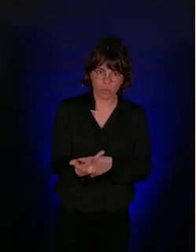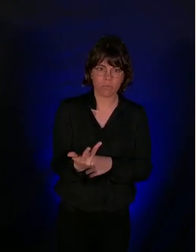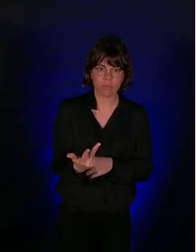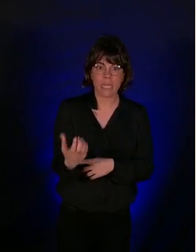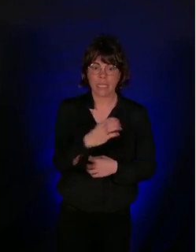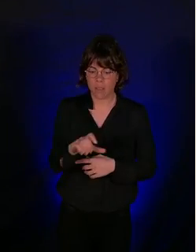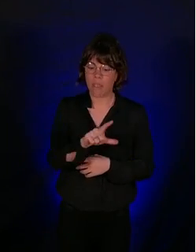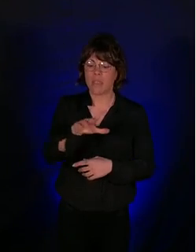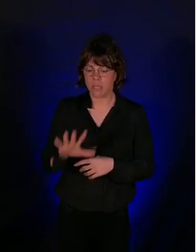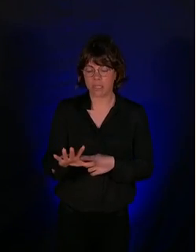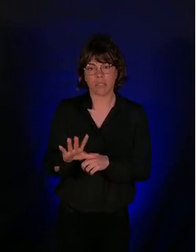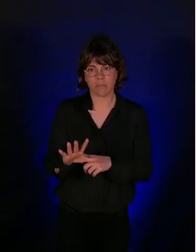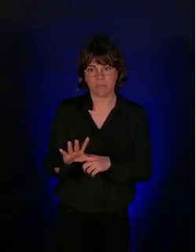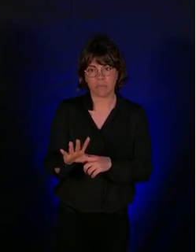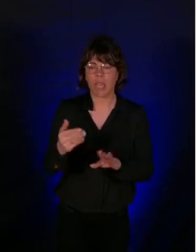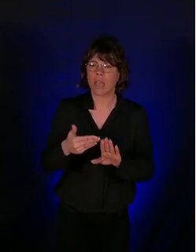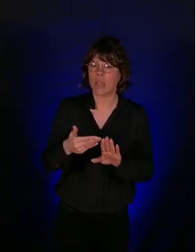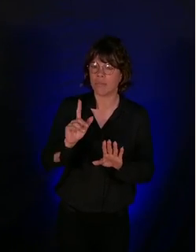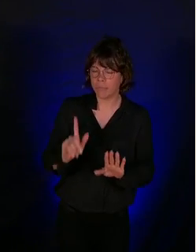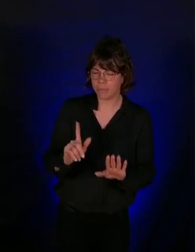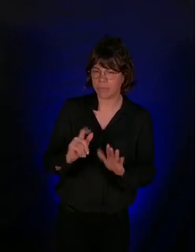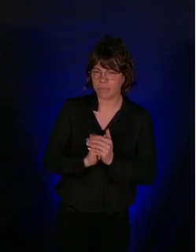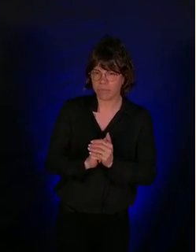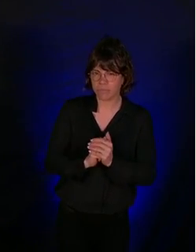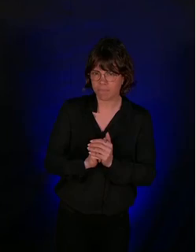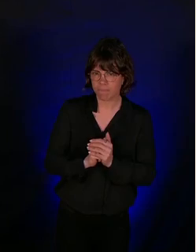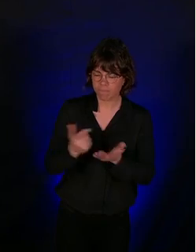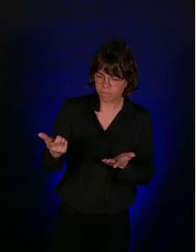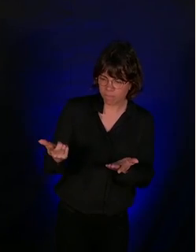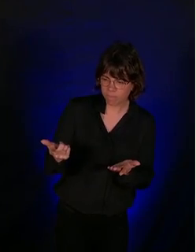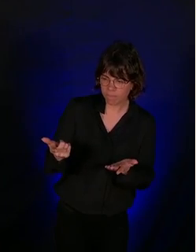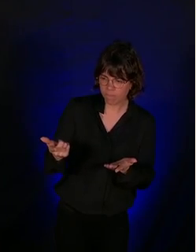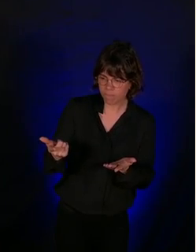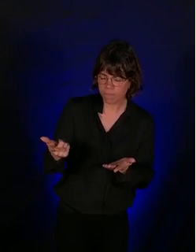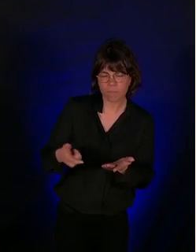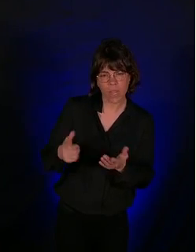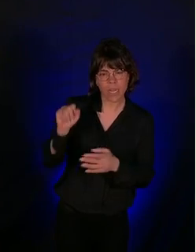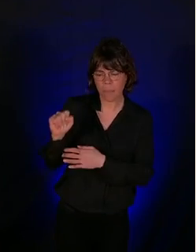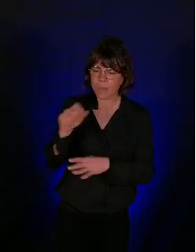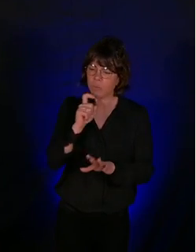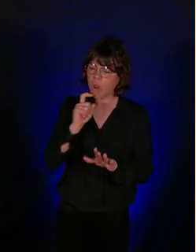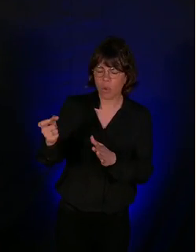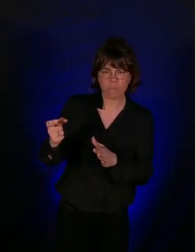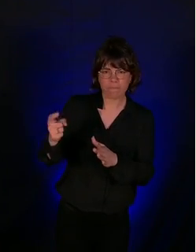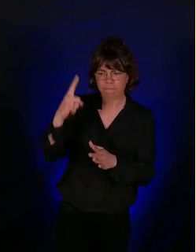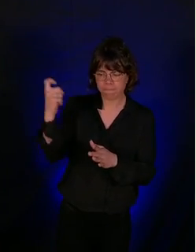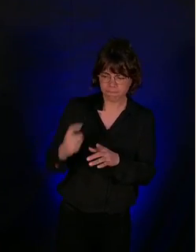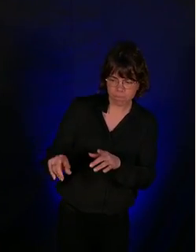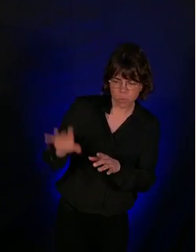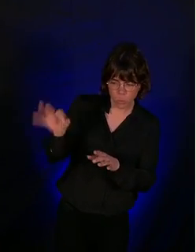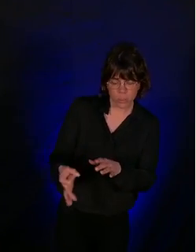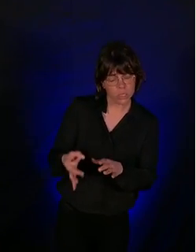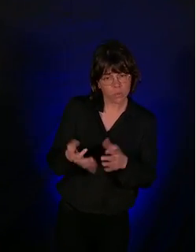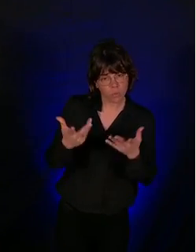525 mais avant je voudrais donc ben réagir par rapport à la demande du camarade juste avant où on aimerait bien effectivement avoir les résultats du